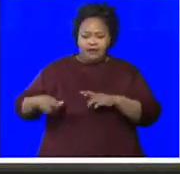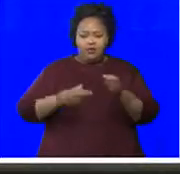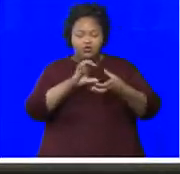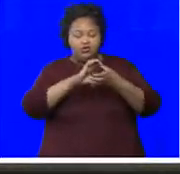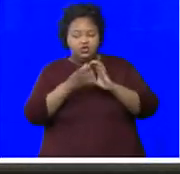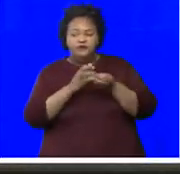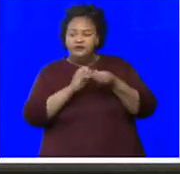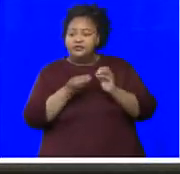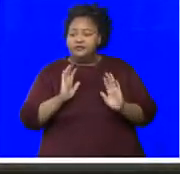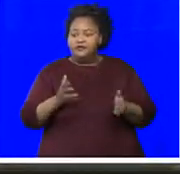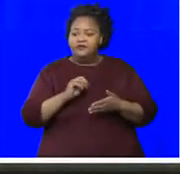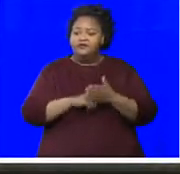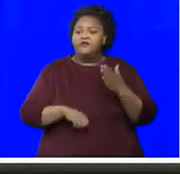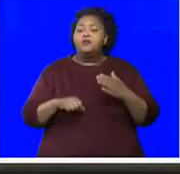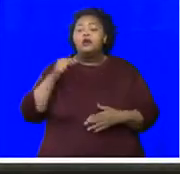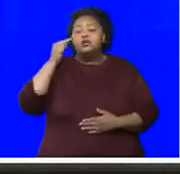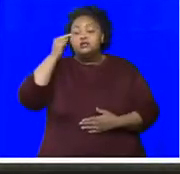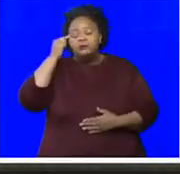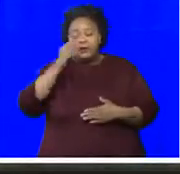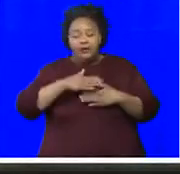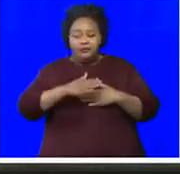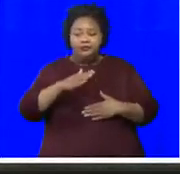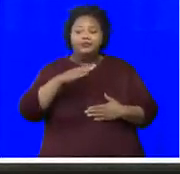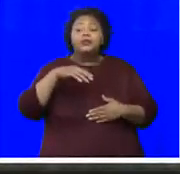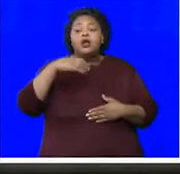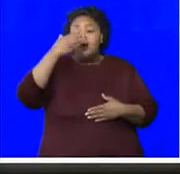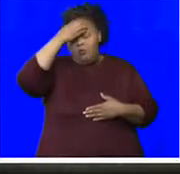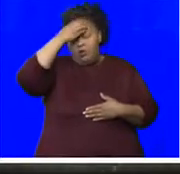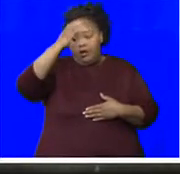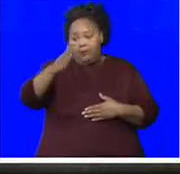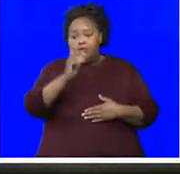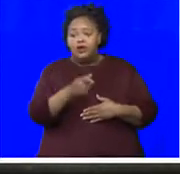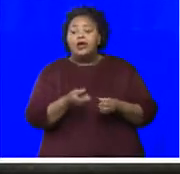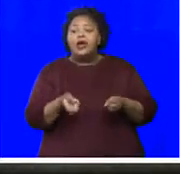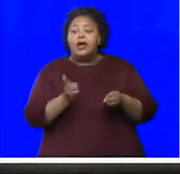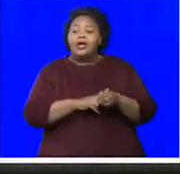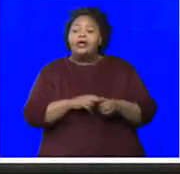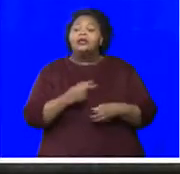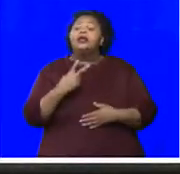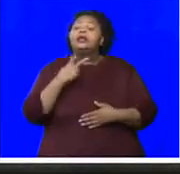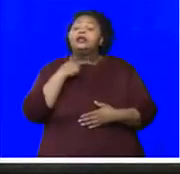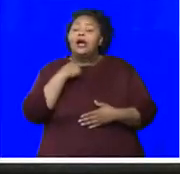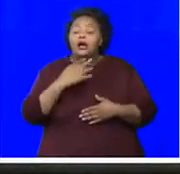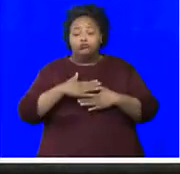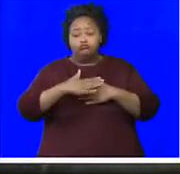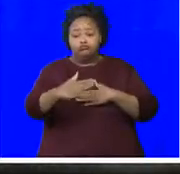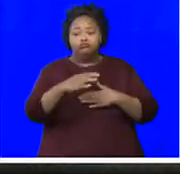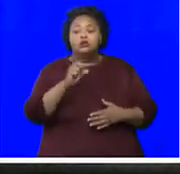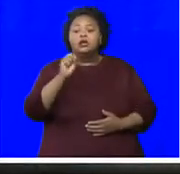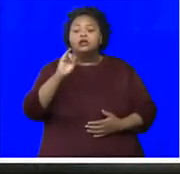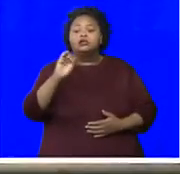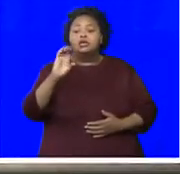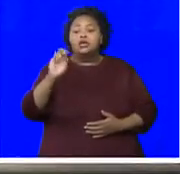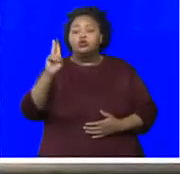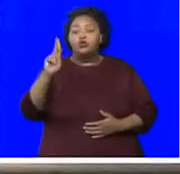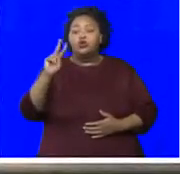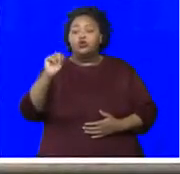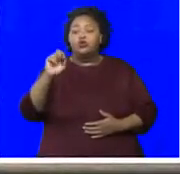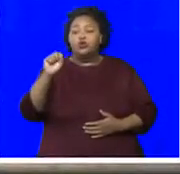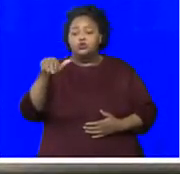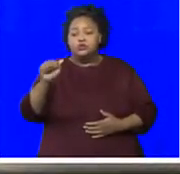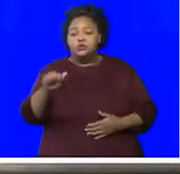ekhathi lolo suka espiki uye ebulembo nalolo suka enhlangano uye esicunusa kanti ilishumi nakunye